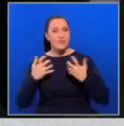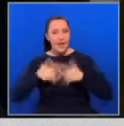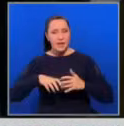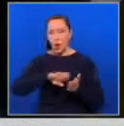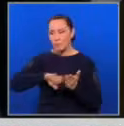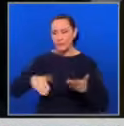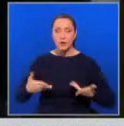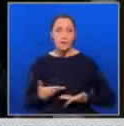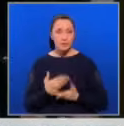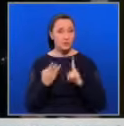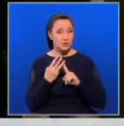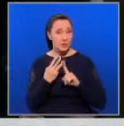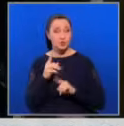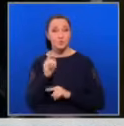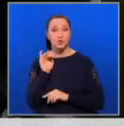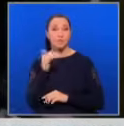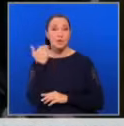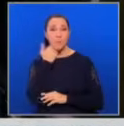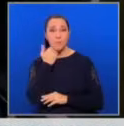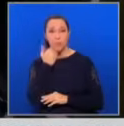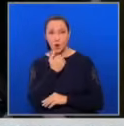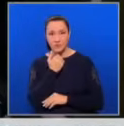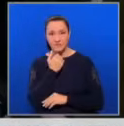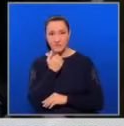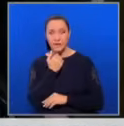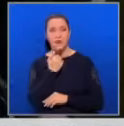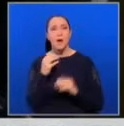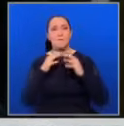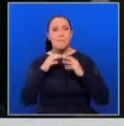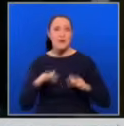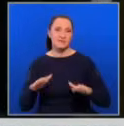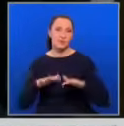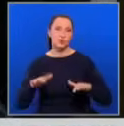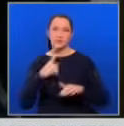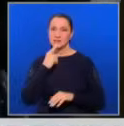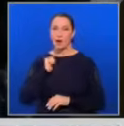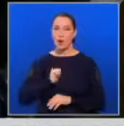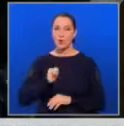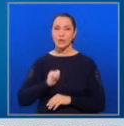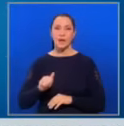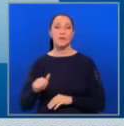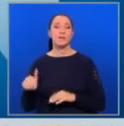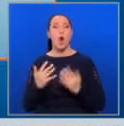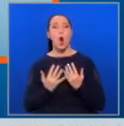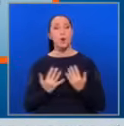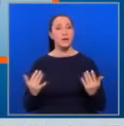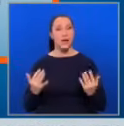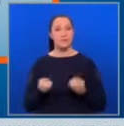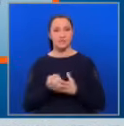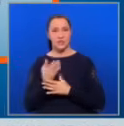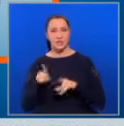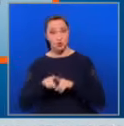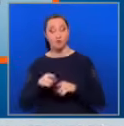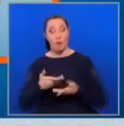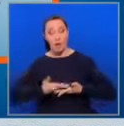необходимост трето че тя може да бъде ползвана в бедствени ситуации за охрана на оградата от възраждане също